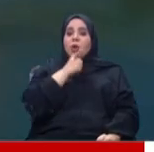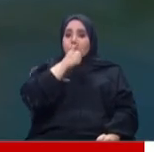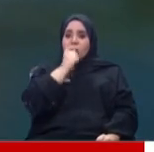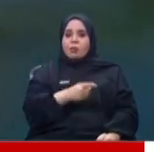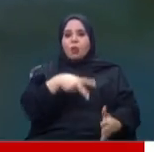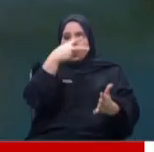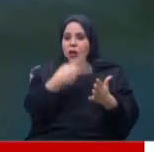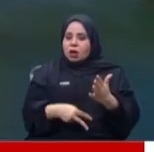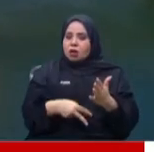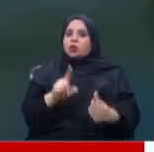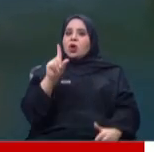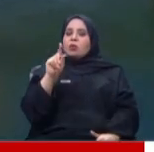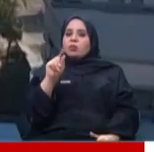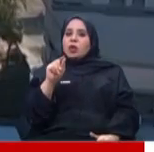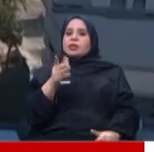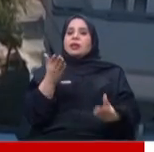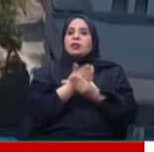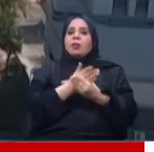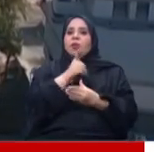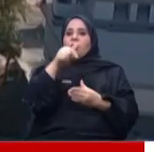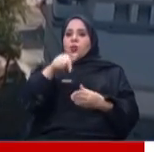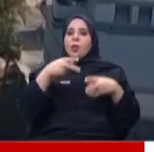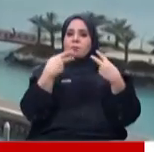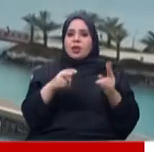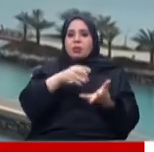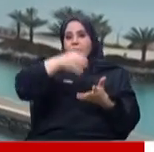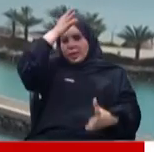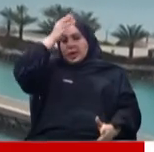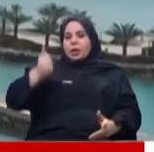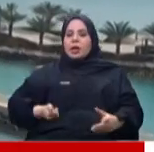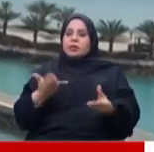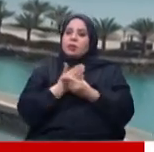التوجيهات والقرارات السديدة التي اتخذتها المملكة من أجل